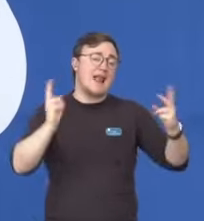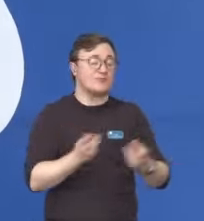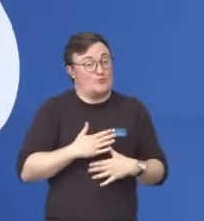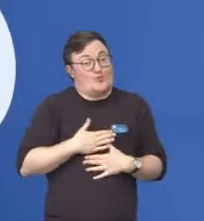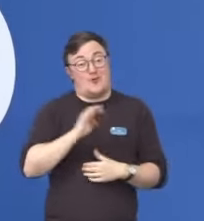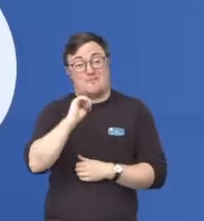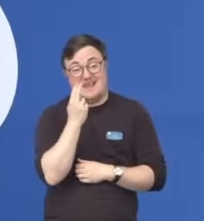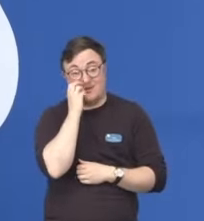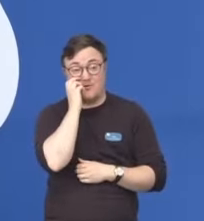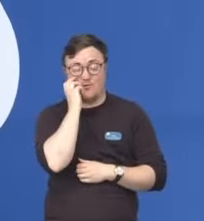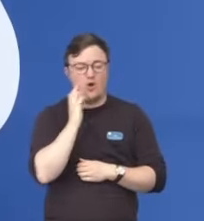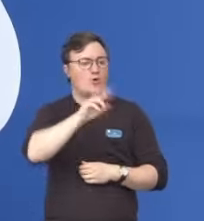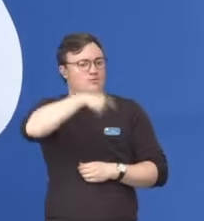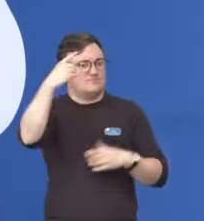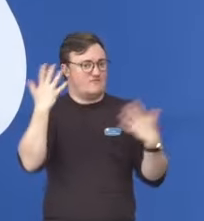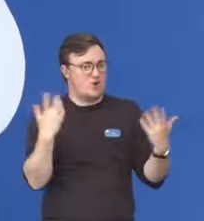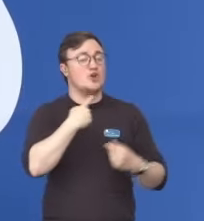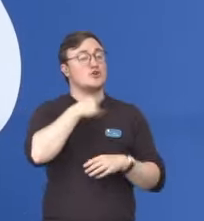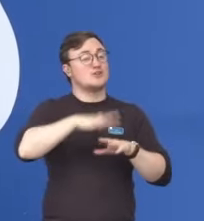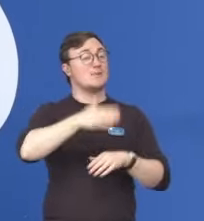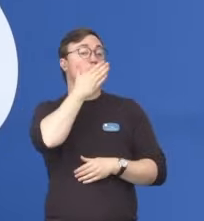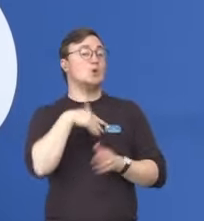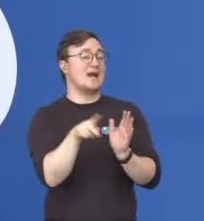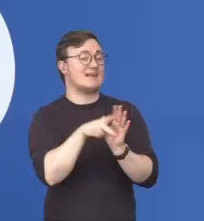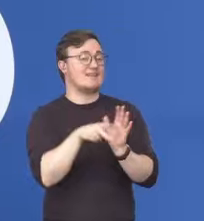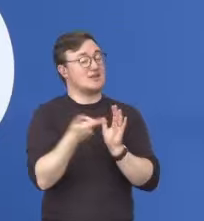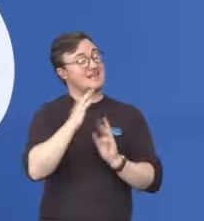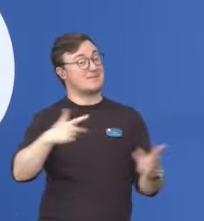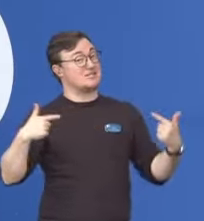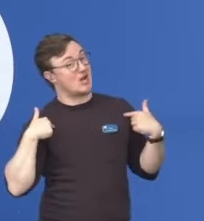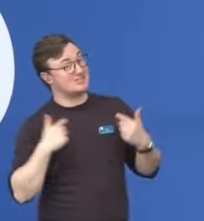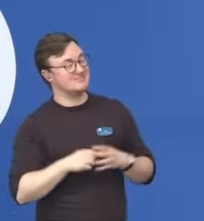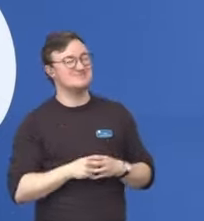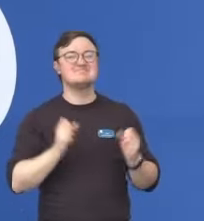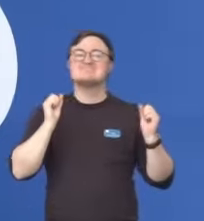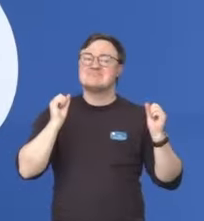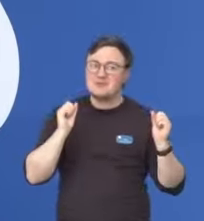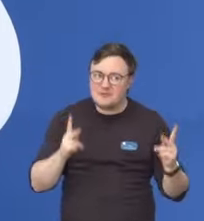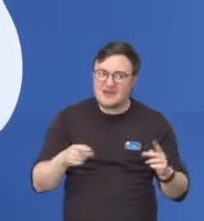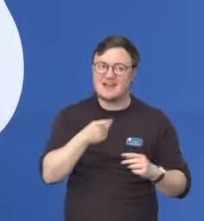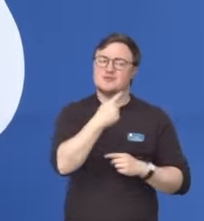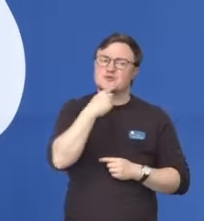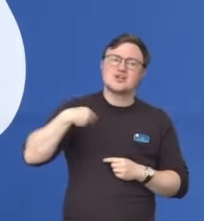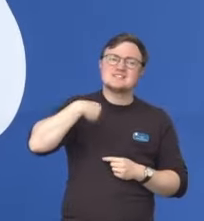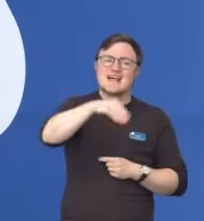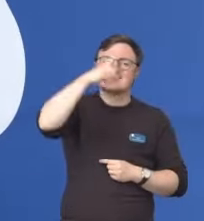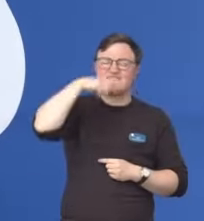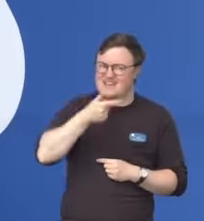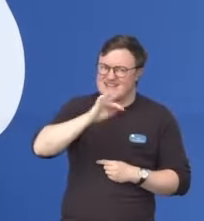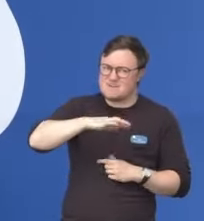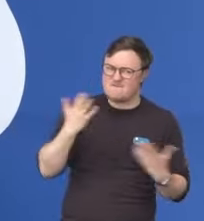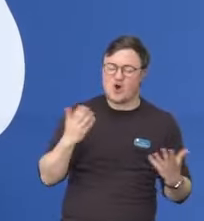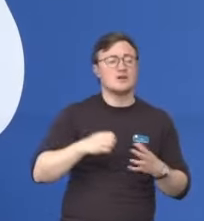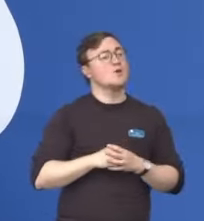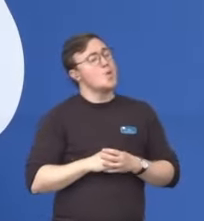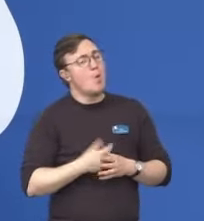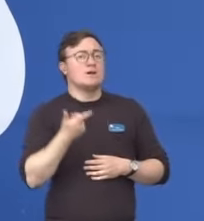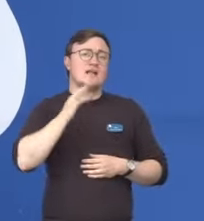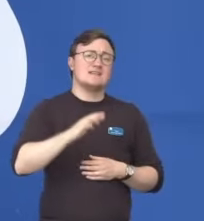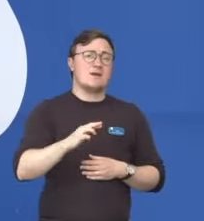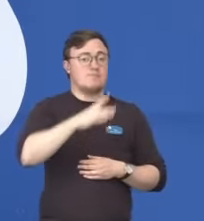man rösta på unga kandidater, och därför kan man rösta på mig. Vad är det de satsar fel på, menar ni? Ja, men man lägger till exempel tid på att